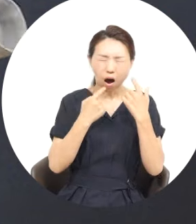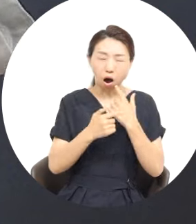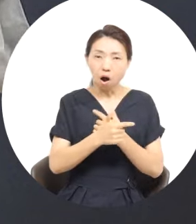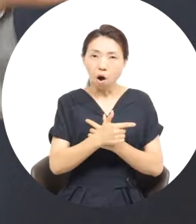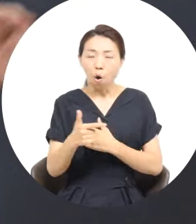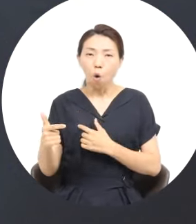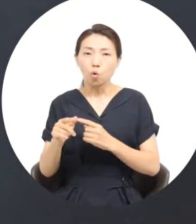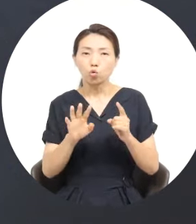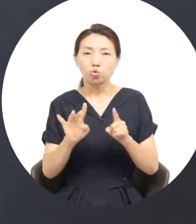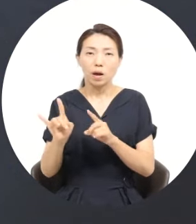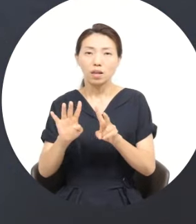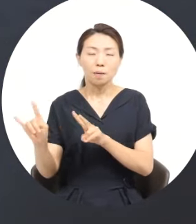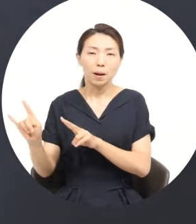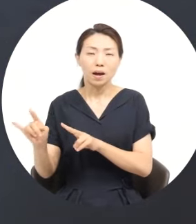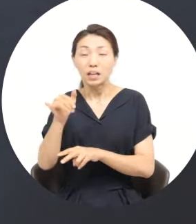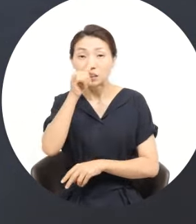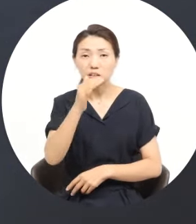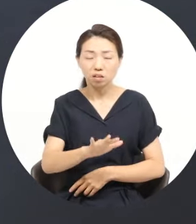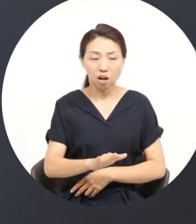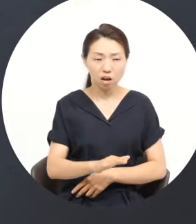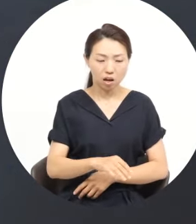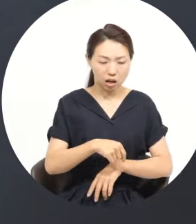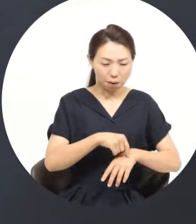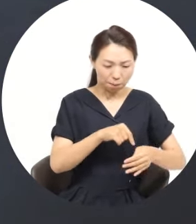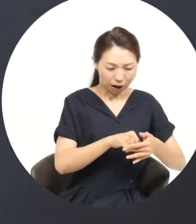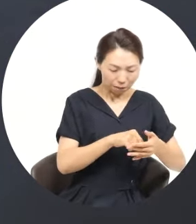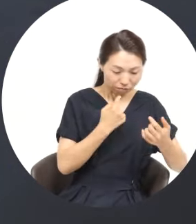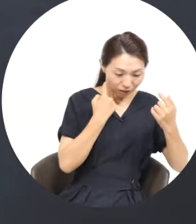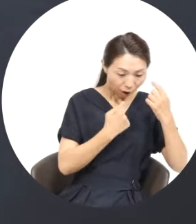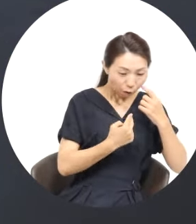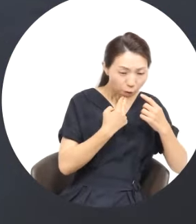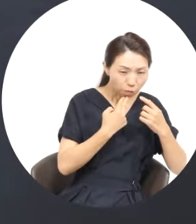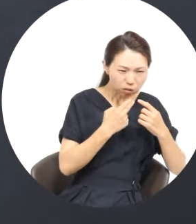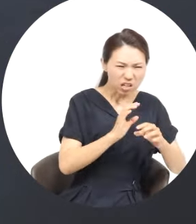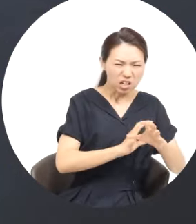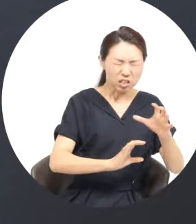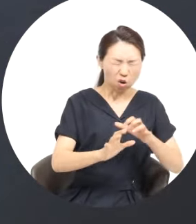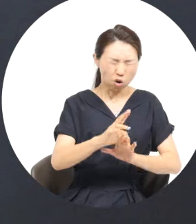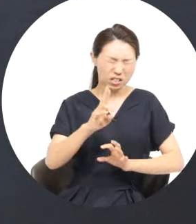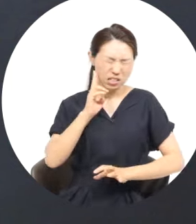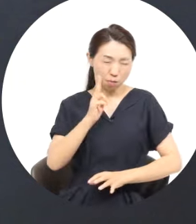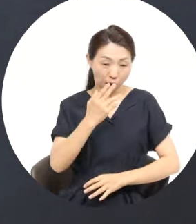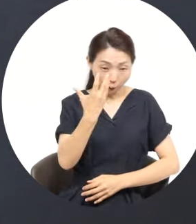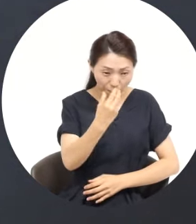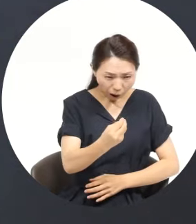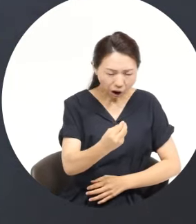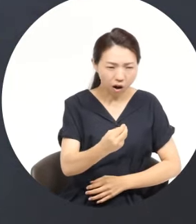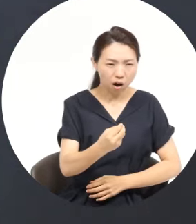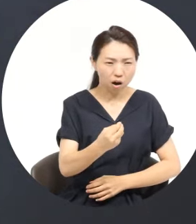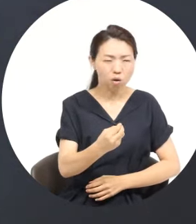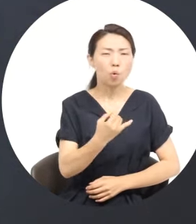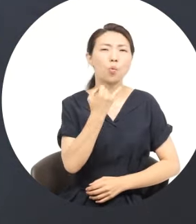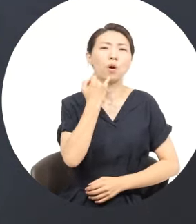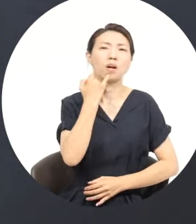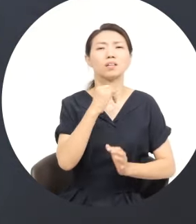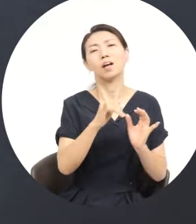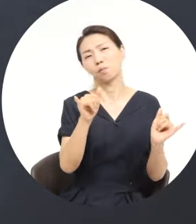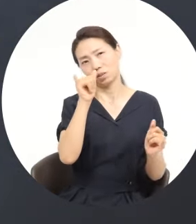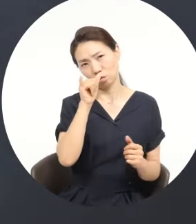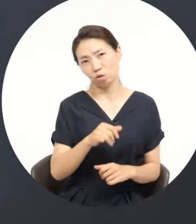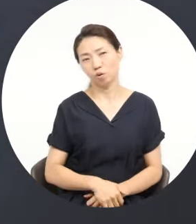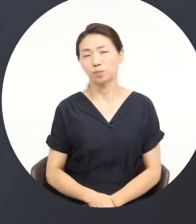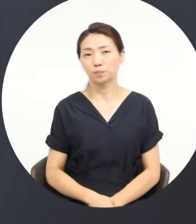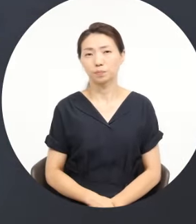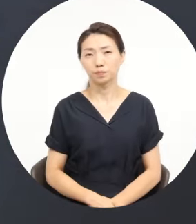입고 없는 사람은 더한 것도 상처가 없는 사람이 있거든요. 그러니까 어떤 병이라는